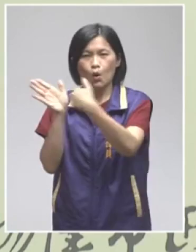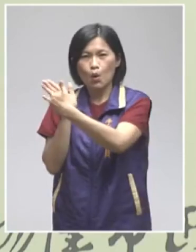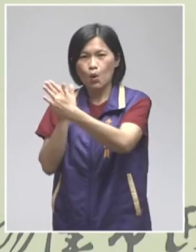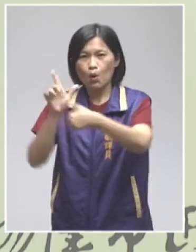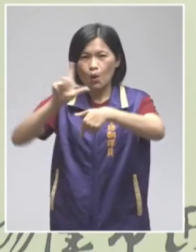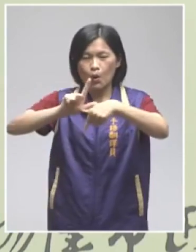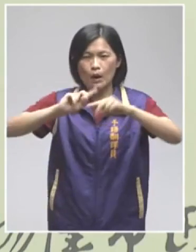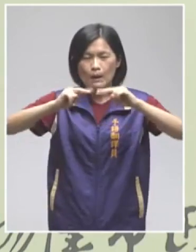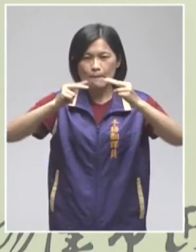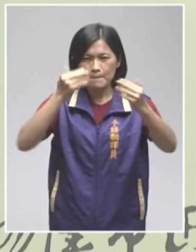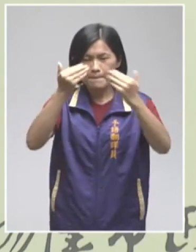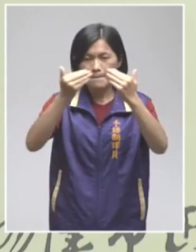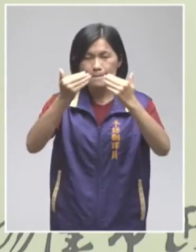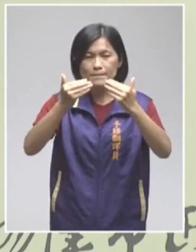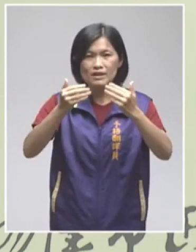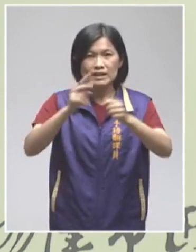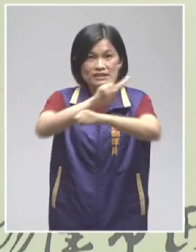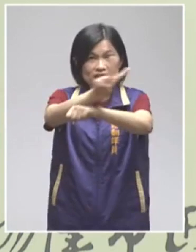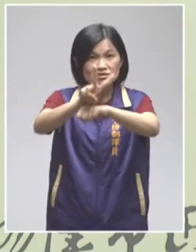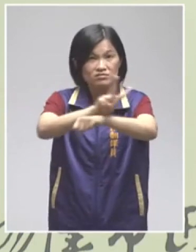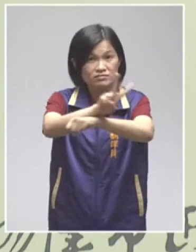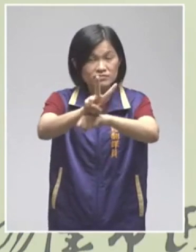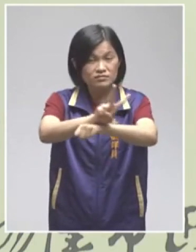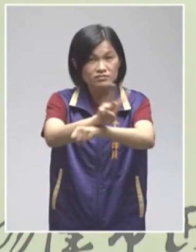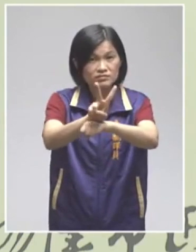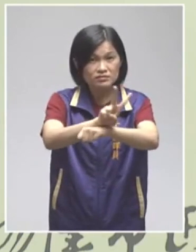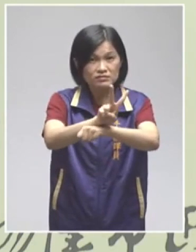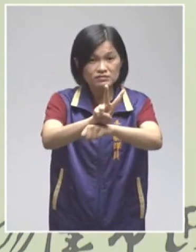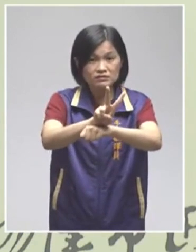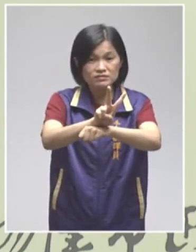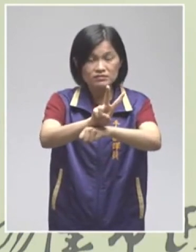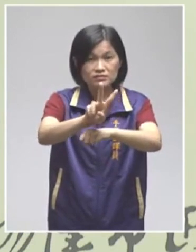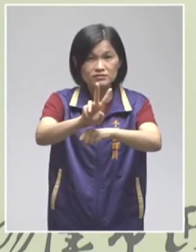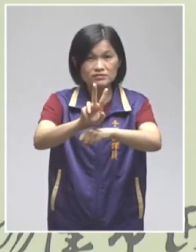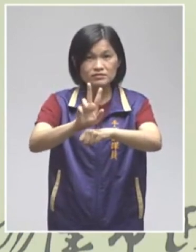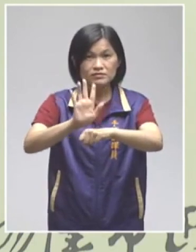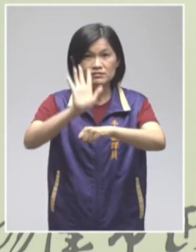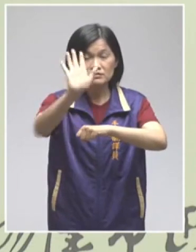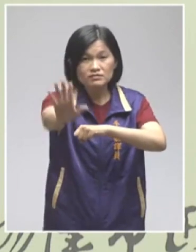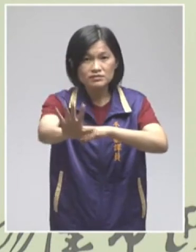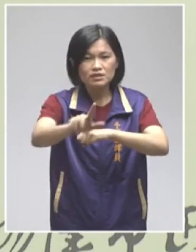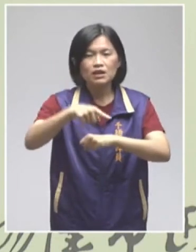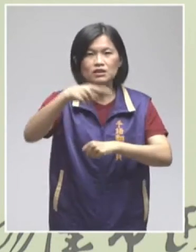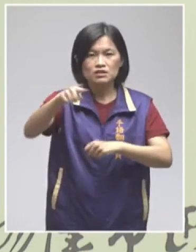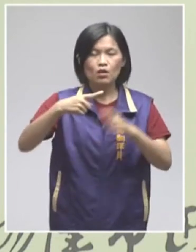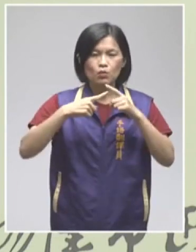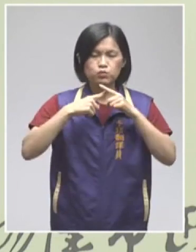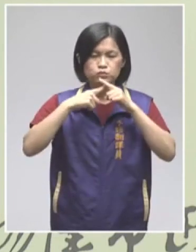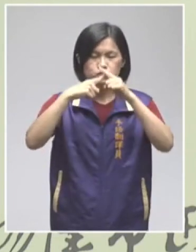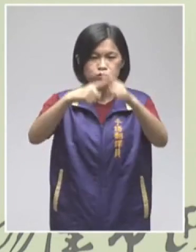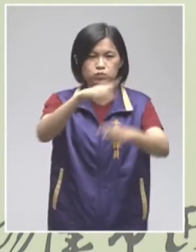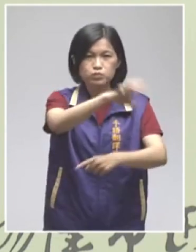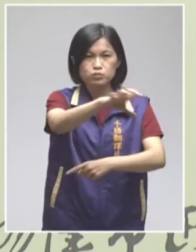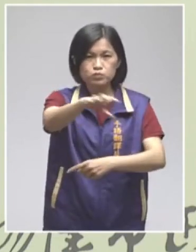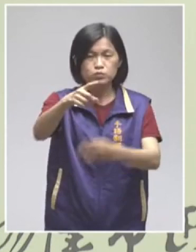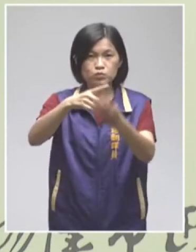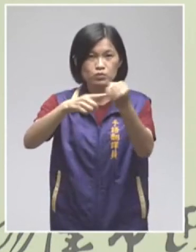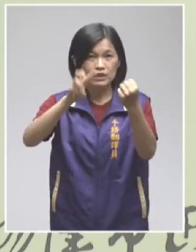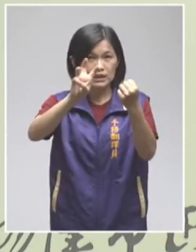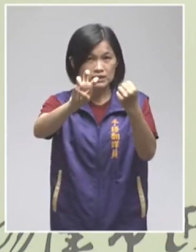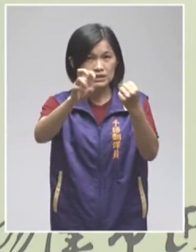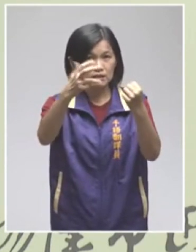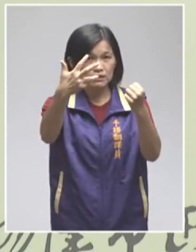候，就2个小时之后，那你就可以到38区的我们区公所所设